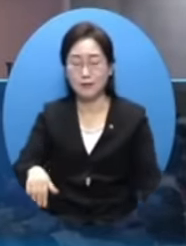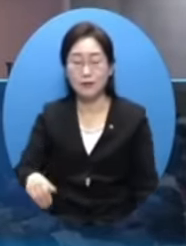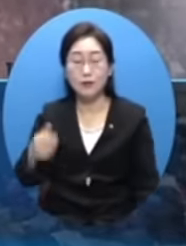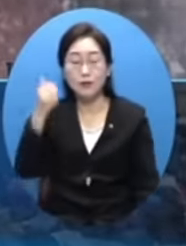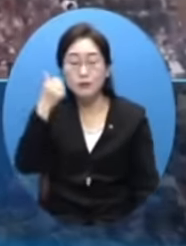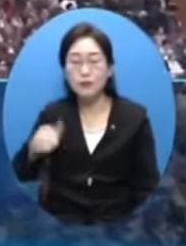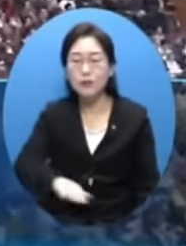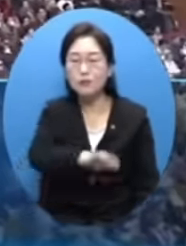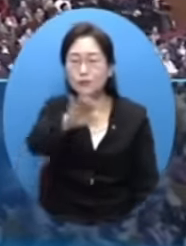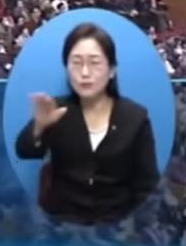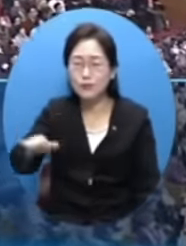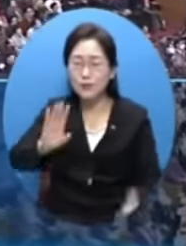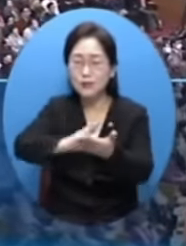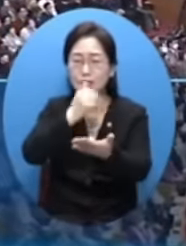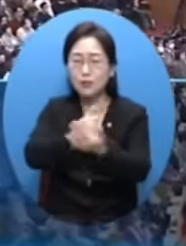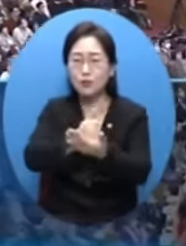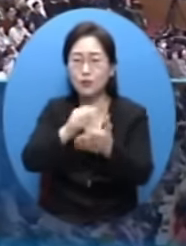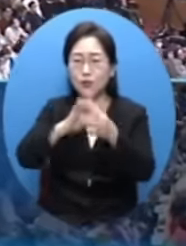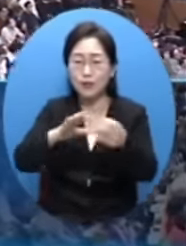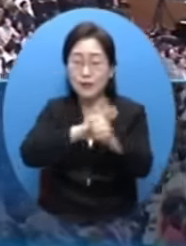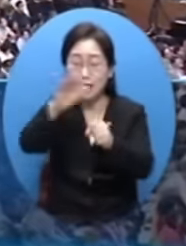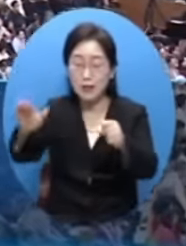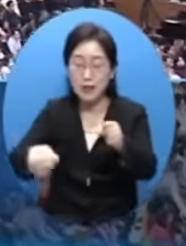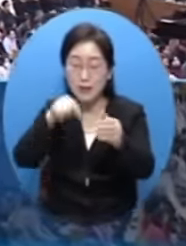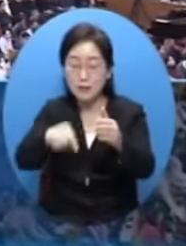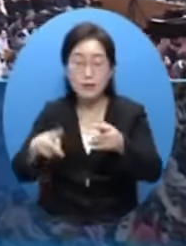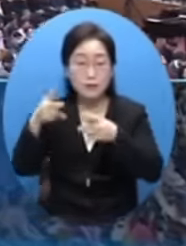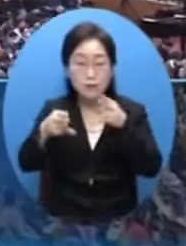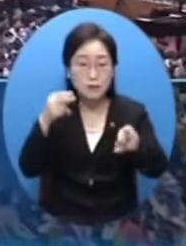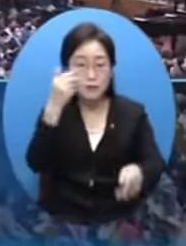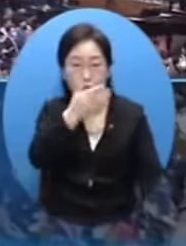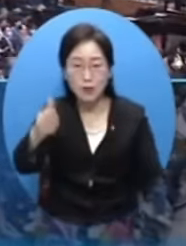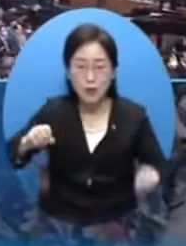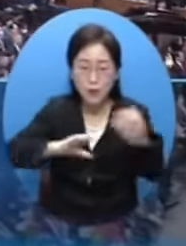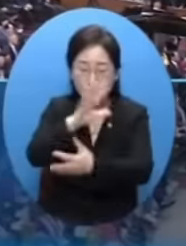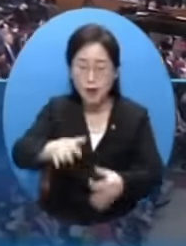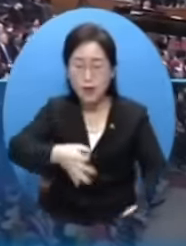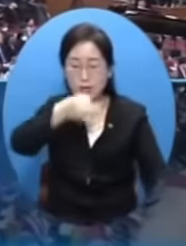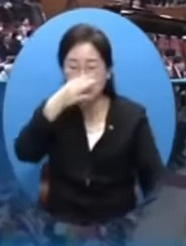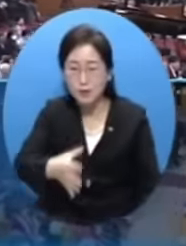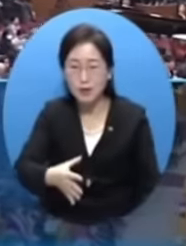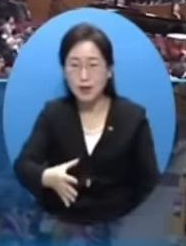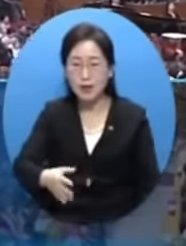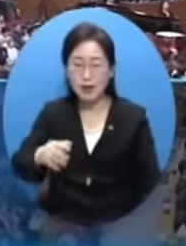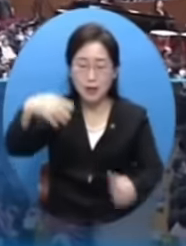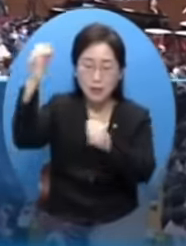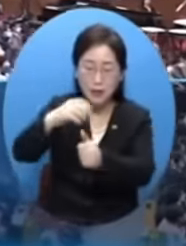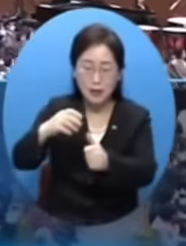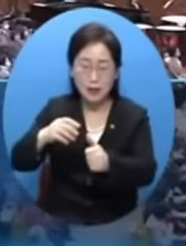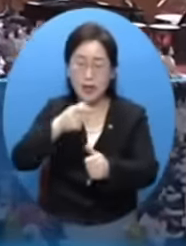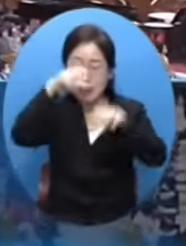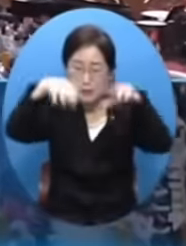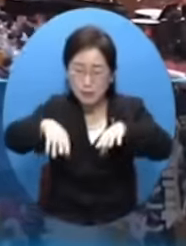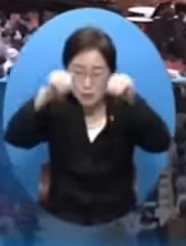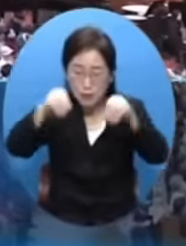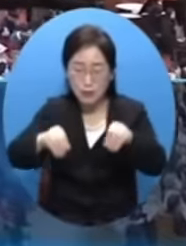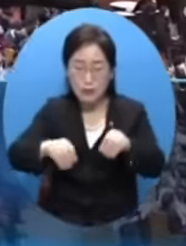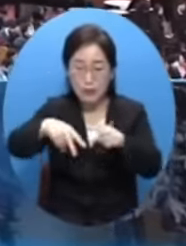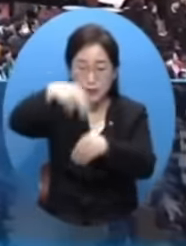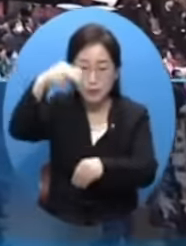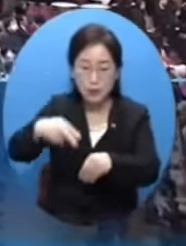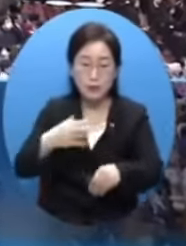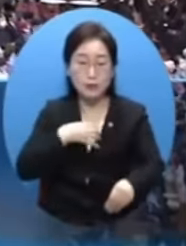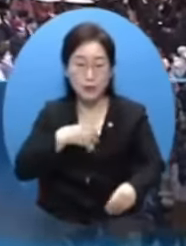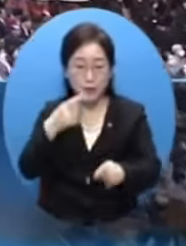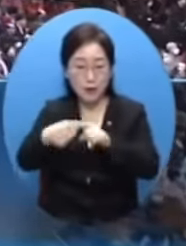말씀합니다. 누가 우리를 그리스도의 사랑에서 끊으리요. 환난이나 곤고나 박해나 기근이나 적신이나